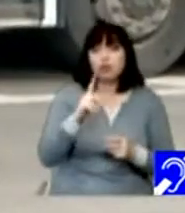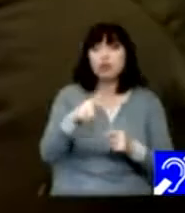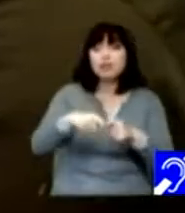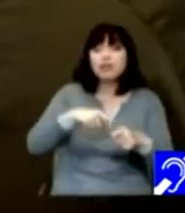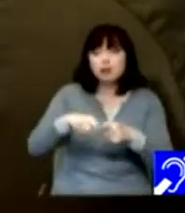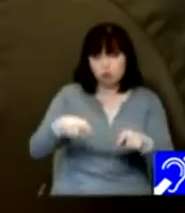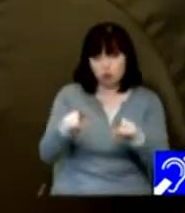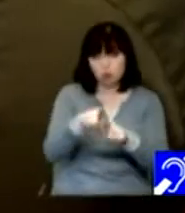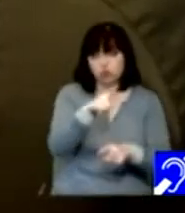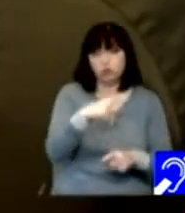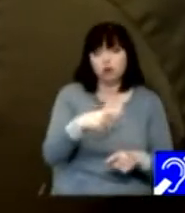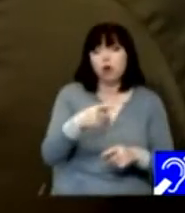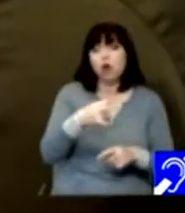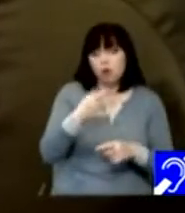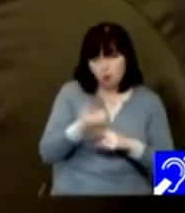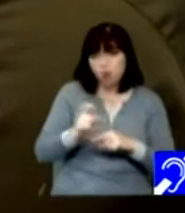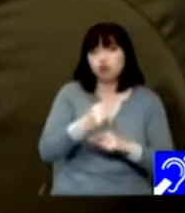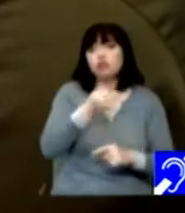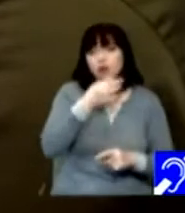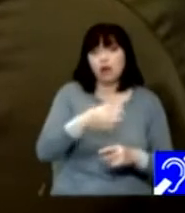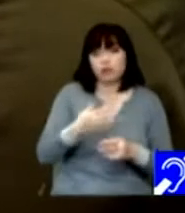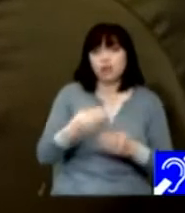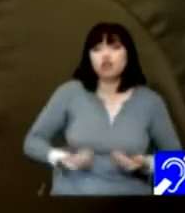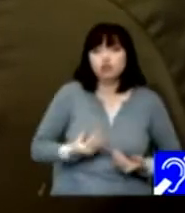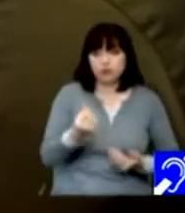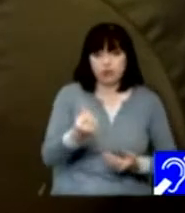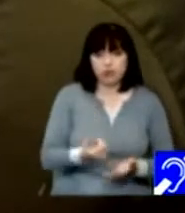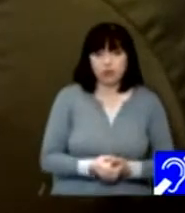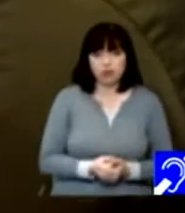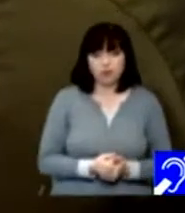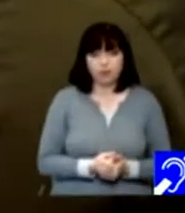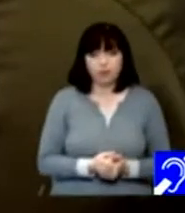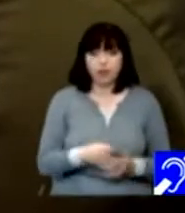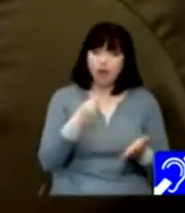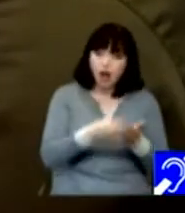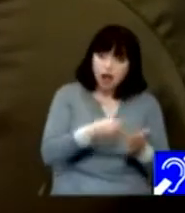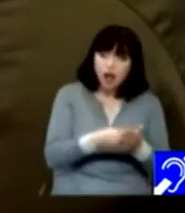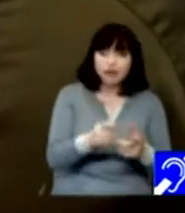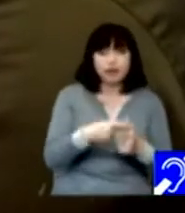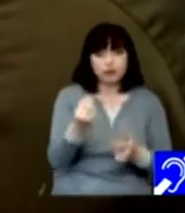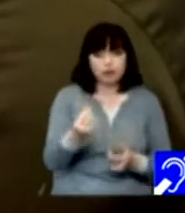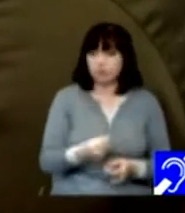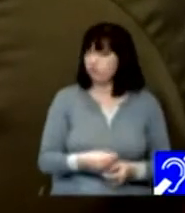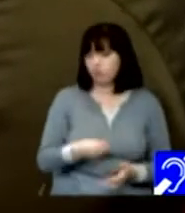taxatorii. Ce preferați mai mult? Tichetarea electronică sau tichetarea standardă? Adică cardul sau cu bani? Cash.